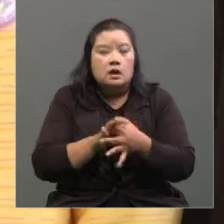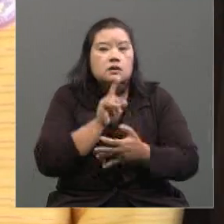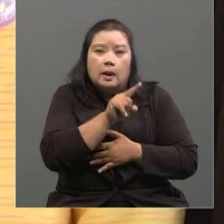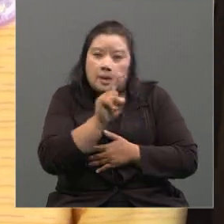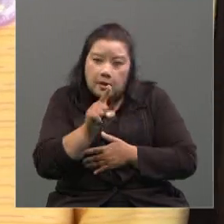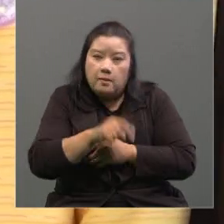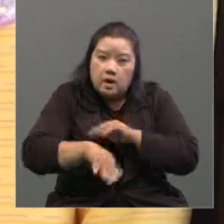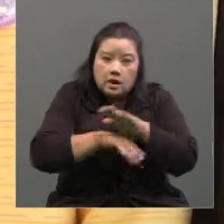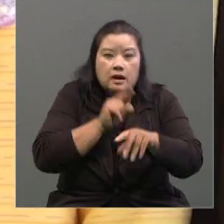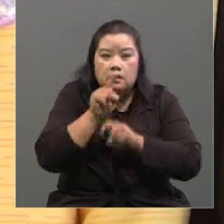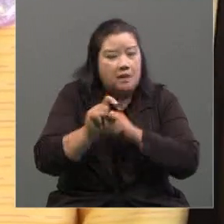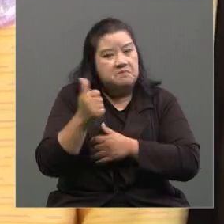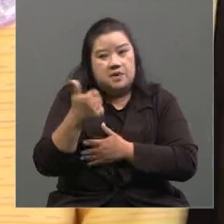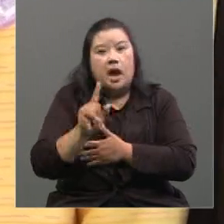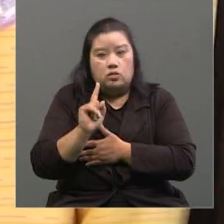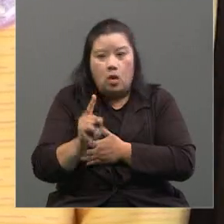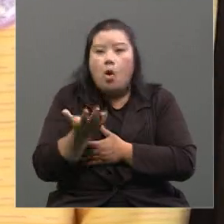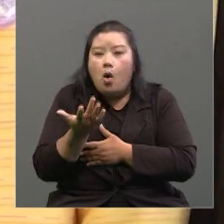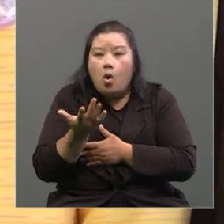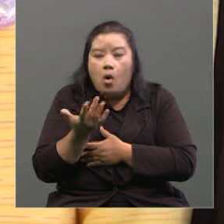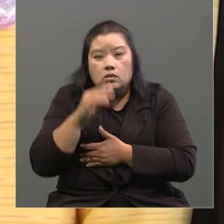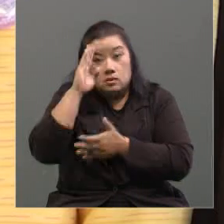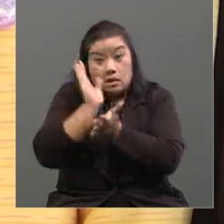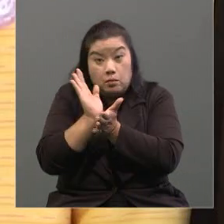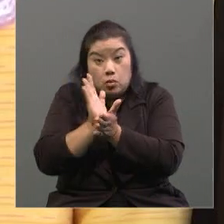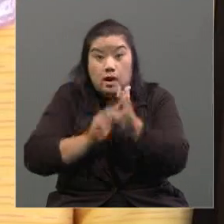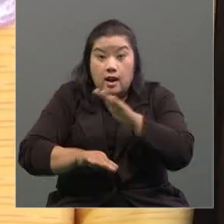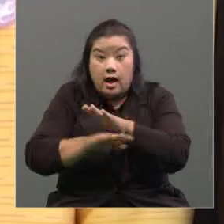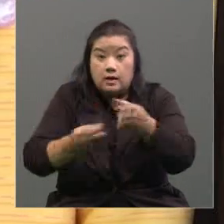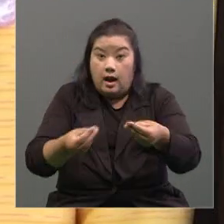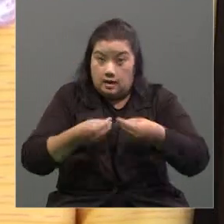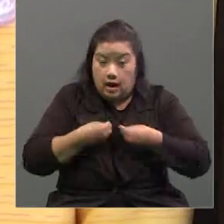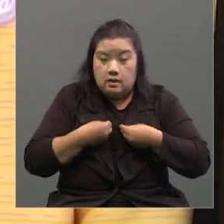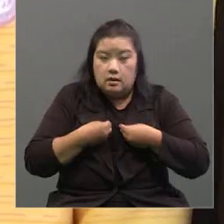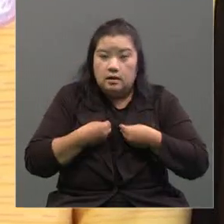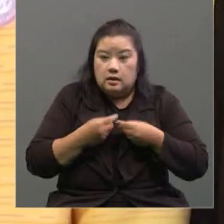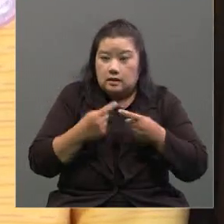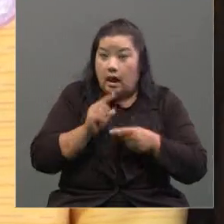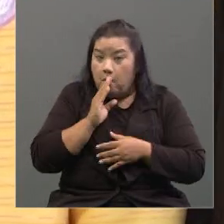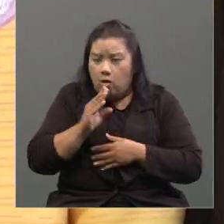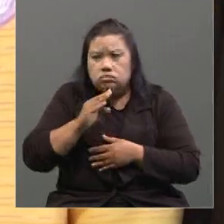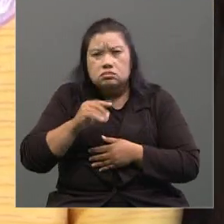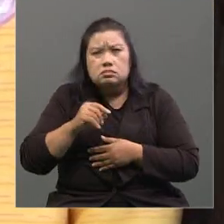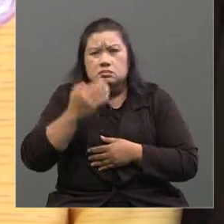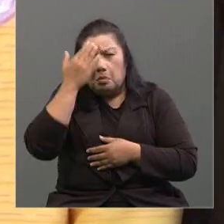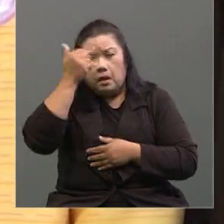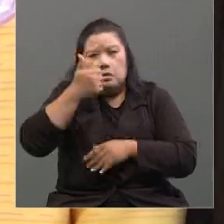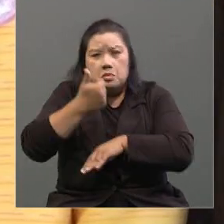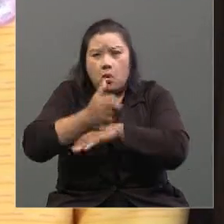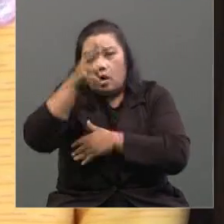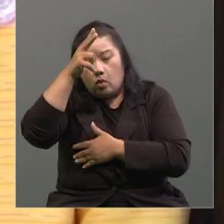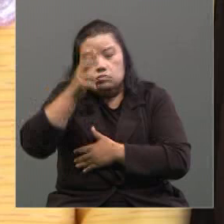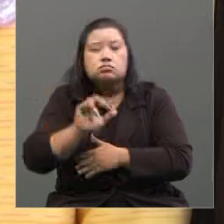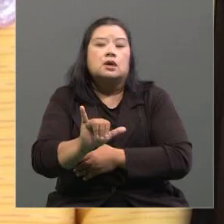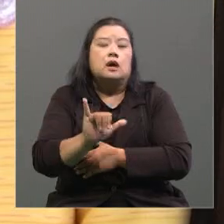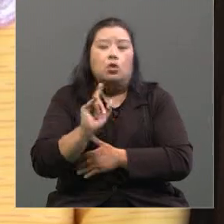นในการดำเนินการอันนี้คงต้องรอข้อมูลจากทางเจ้าหน้าที่ตำรวจนะครับการที่จะบอกว่าเป็นขบวนการหรือไม่นั้นนะครับก็คงต้องทำงานร่ว